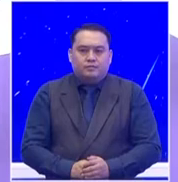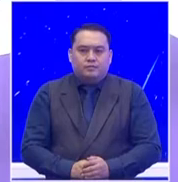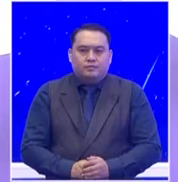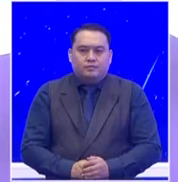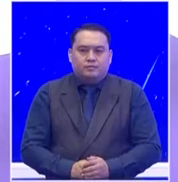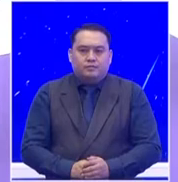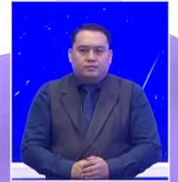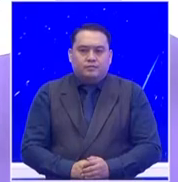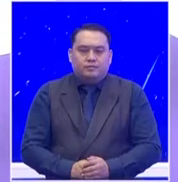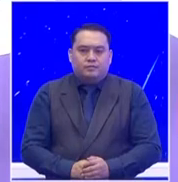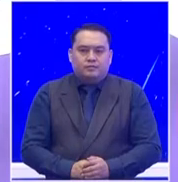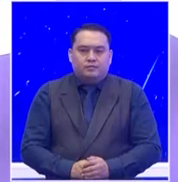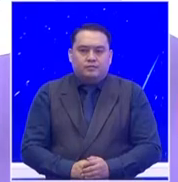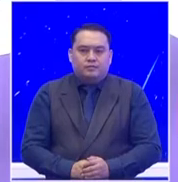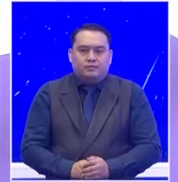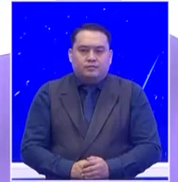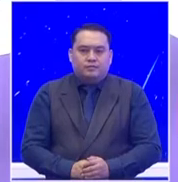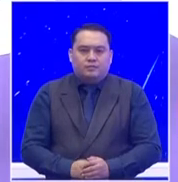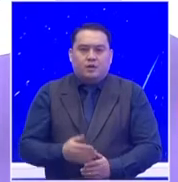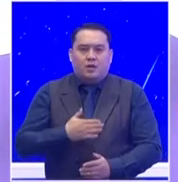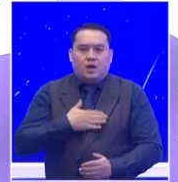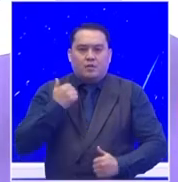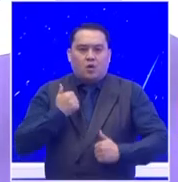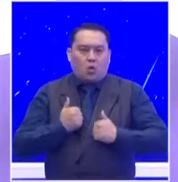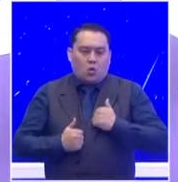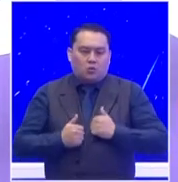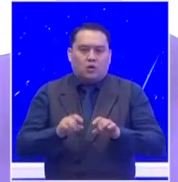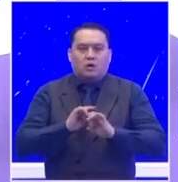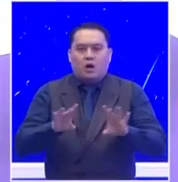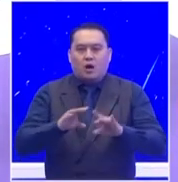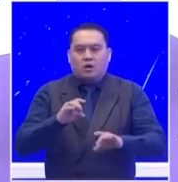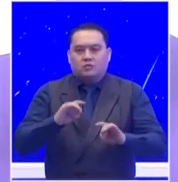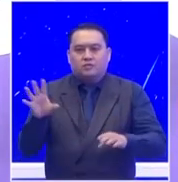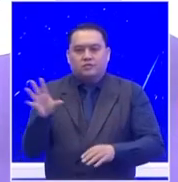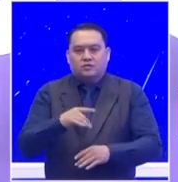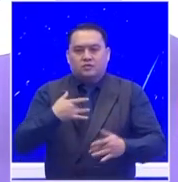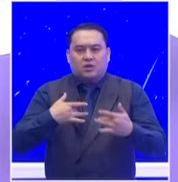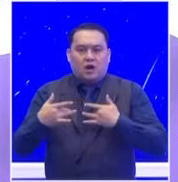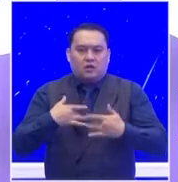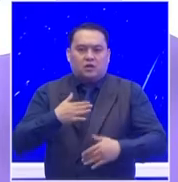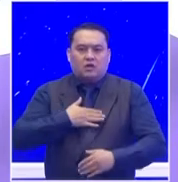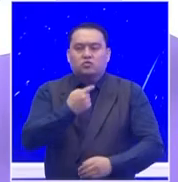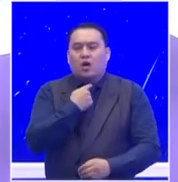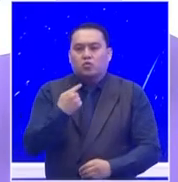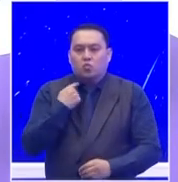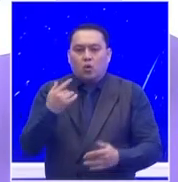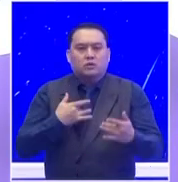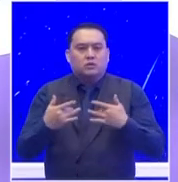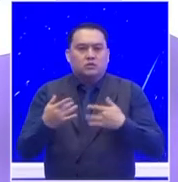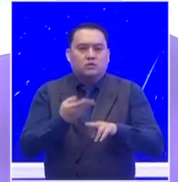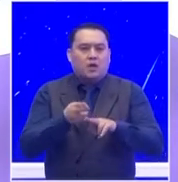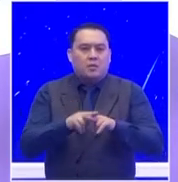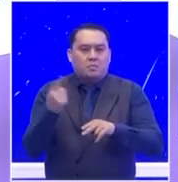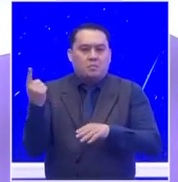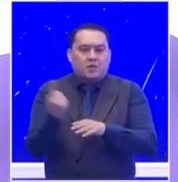айтылам, ең алғашқы боп. Я могу с гордостью сказать, что среди всех театров Казахстана наш Талдыкурганский театр